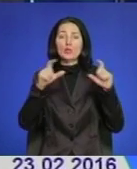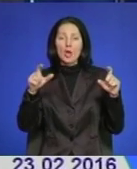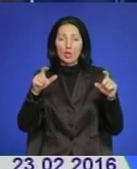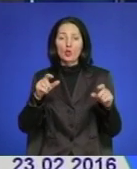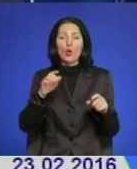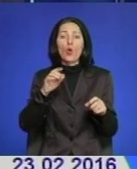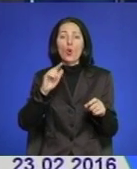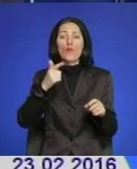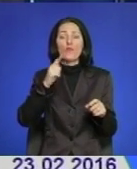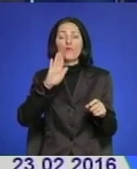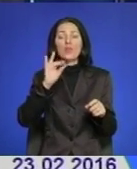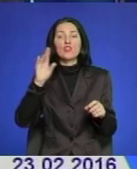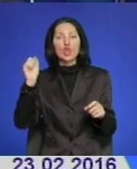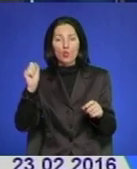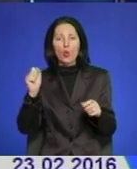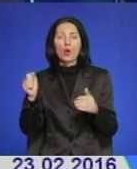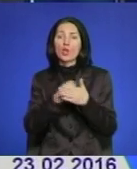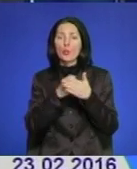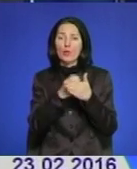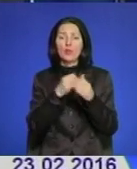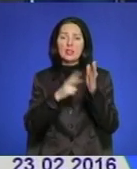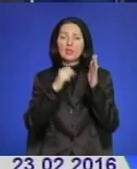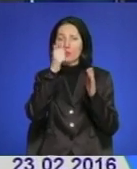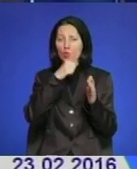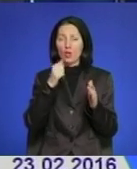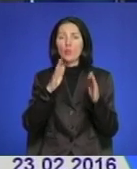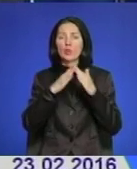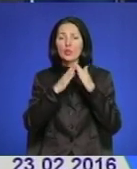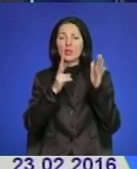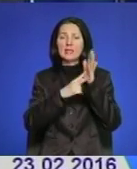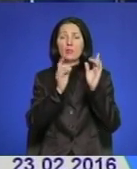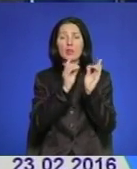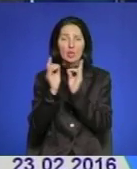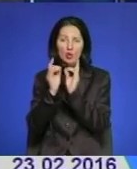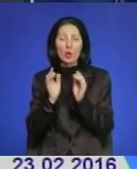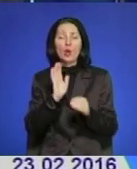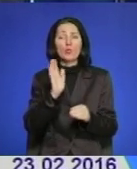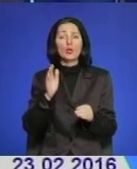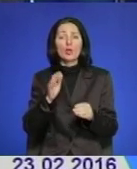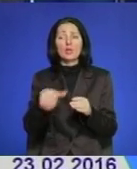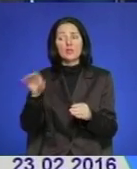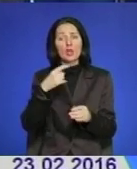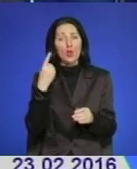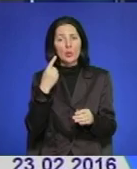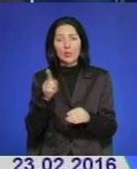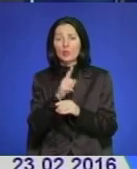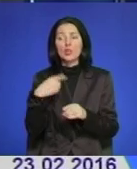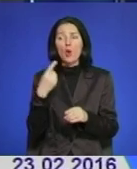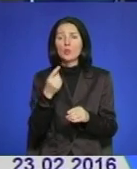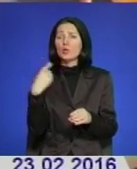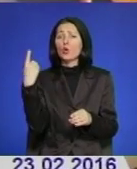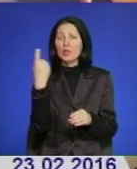У приміщенні на 30 ліжок лікуватимуть людей з усієї області. Тернопільська область – єдина в Україні, де досі не було